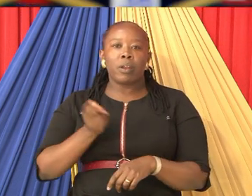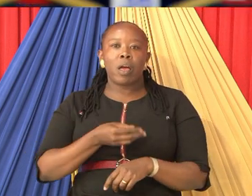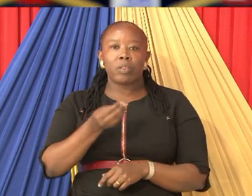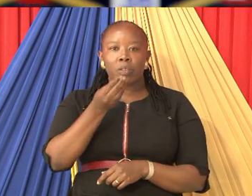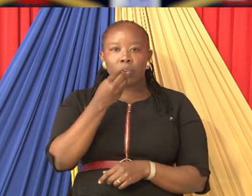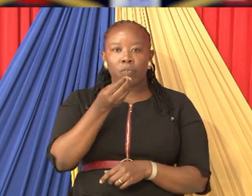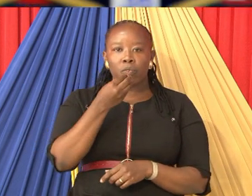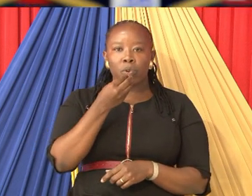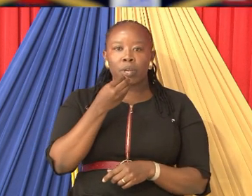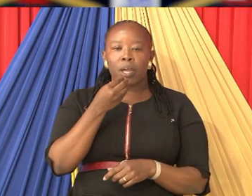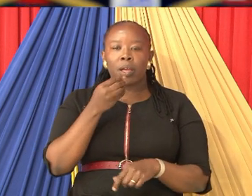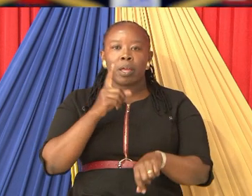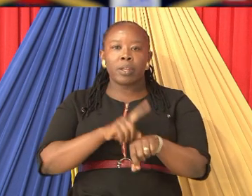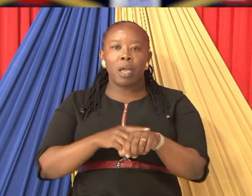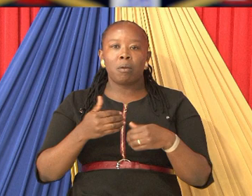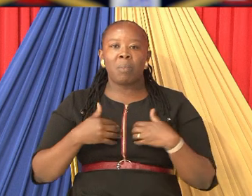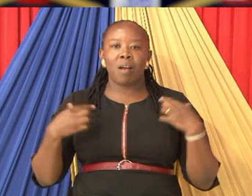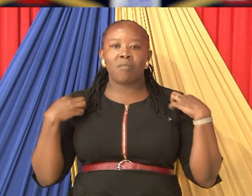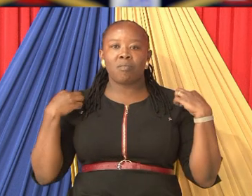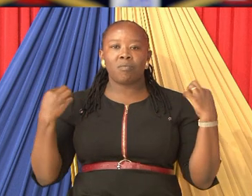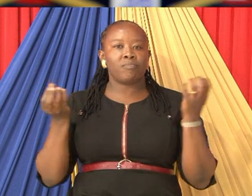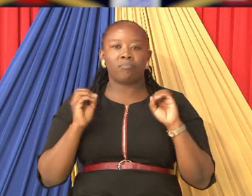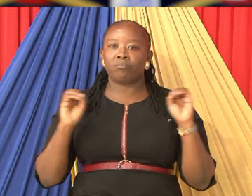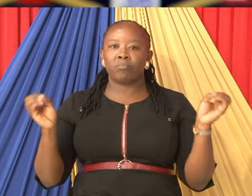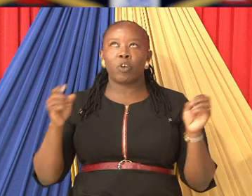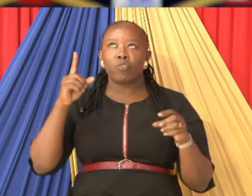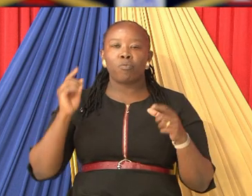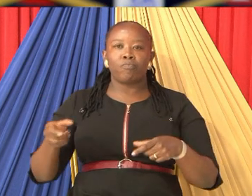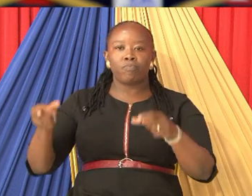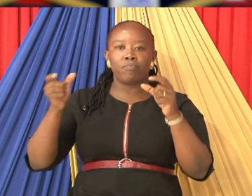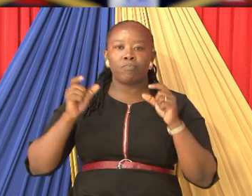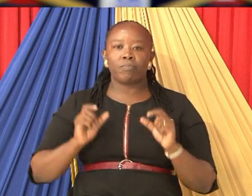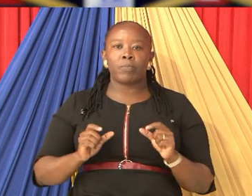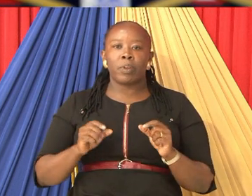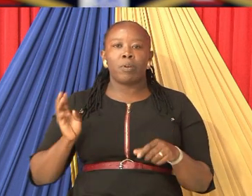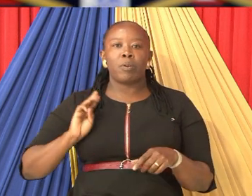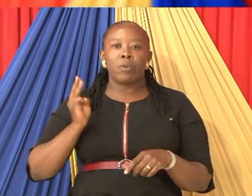tukikosa mavazi wewe unatuongezea. Baba twasema ni